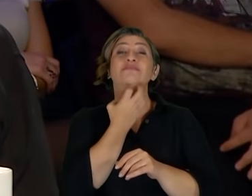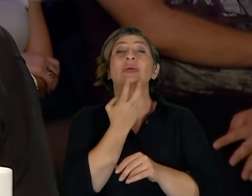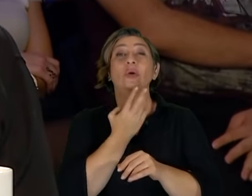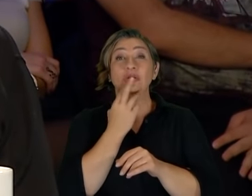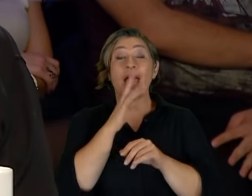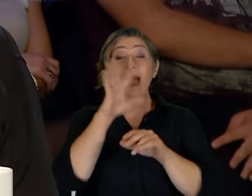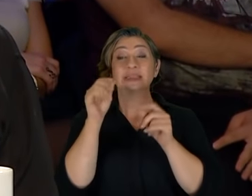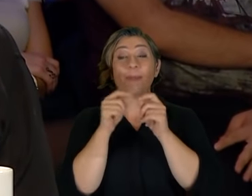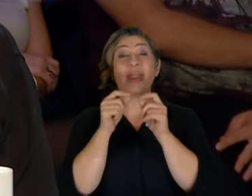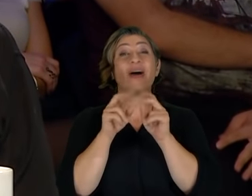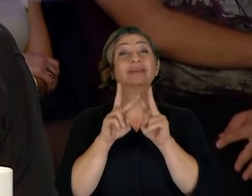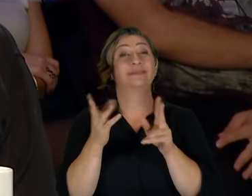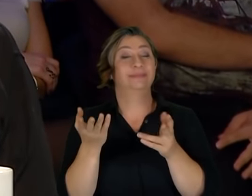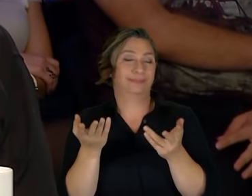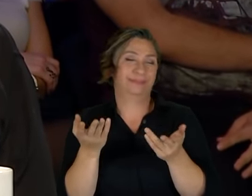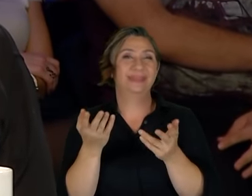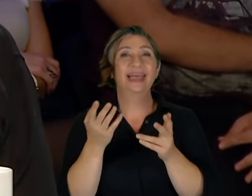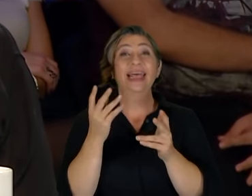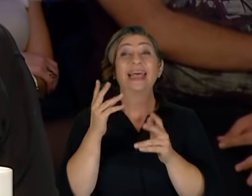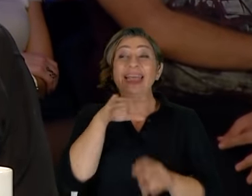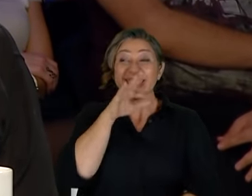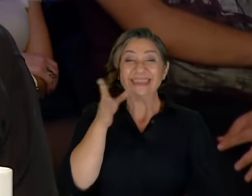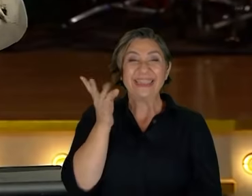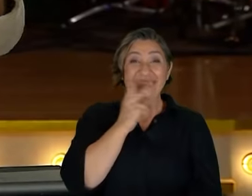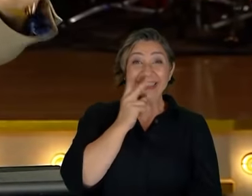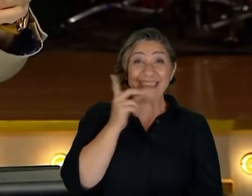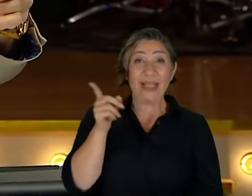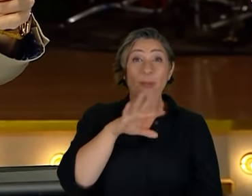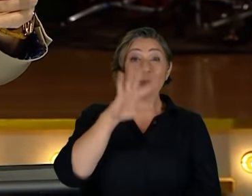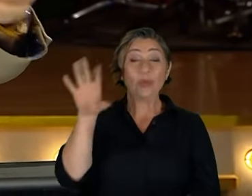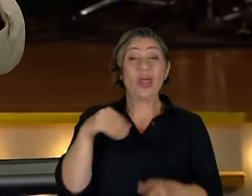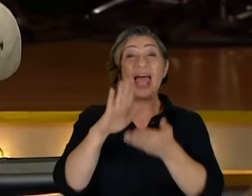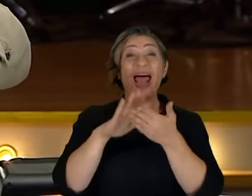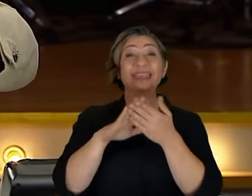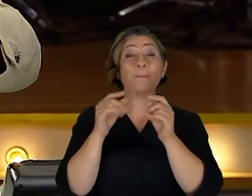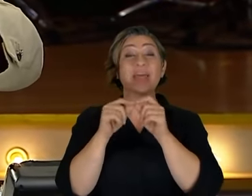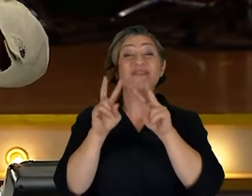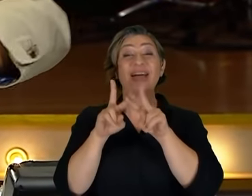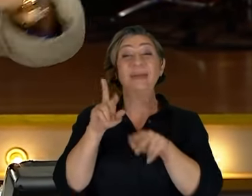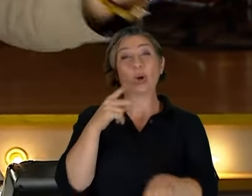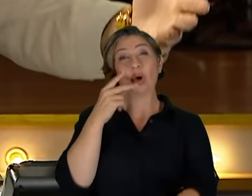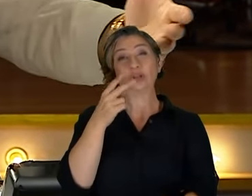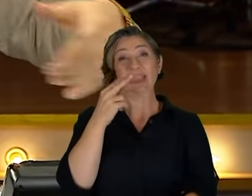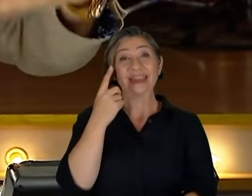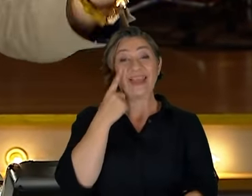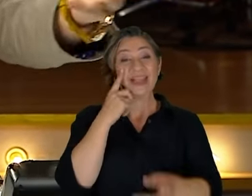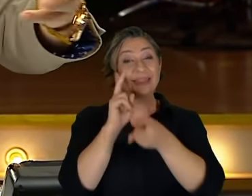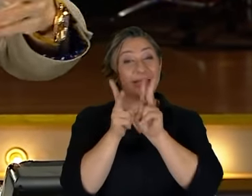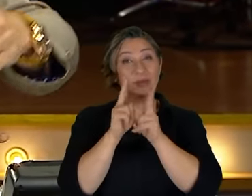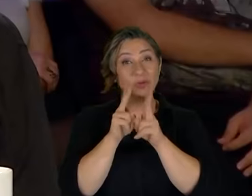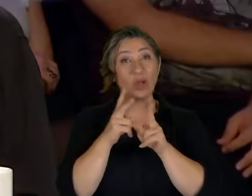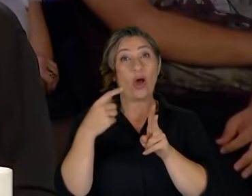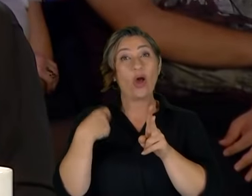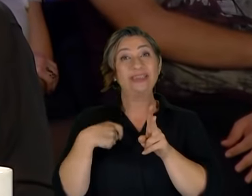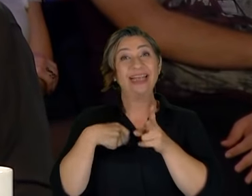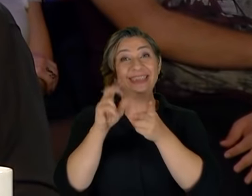Herkes Barry White. Tabii değil mi? Teyze de, teyzenin de bütün arkadaşları Barry White gibi konuşan devlet tiyatrosundan